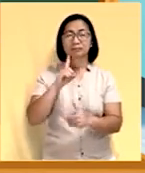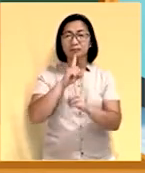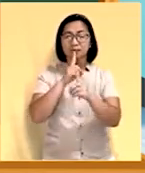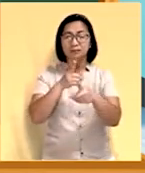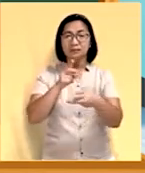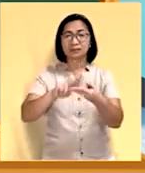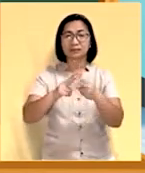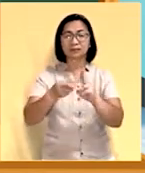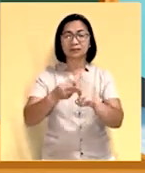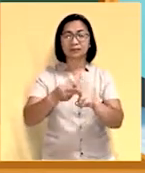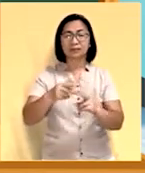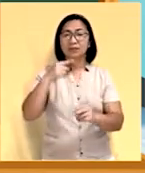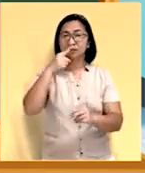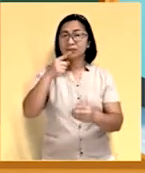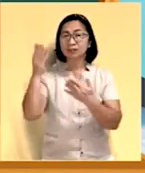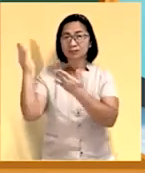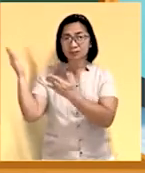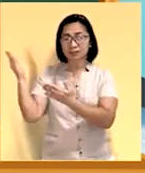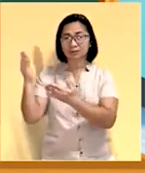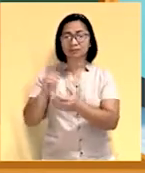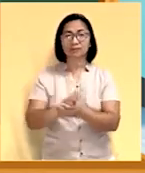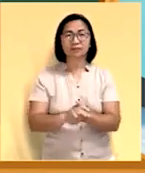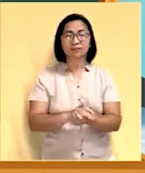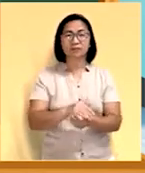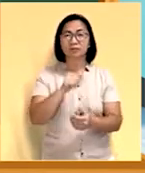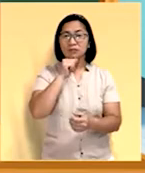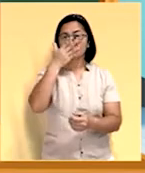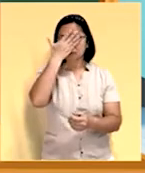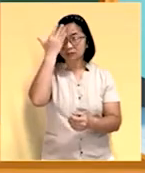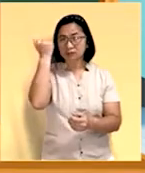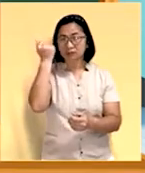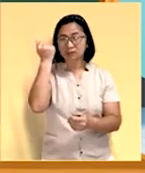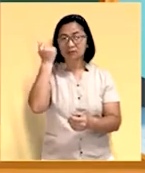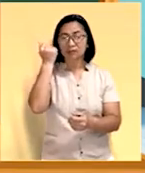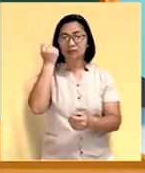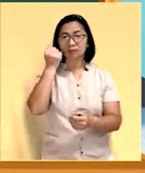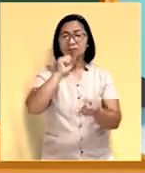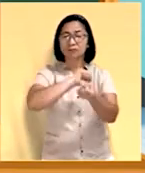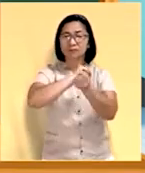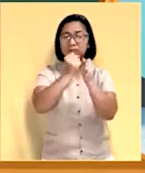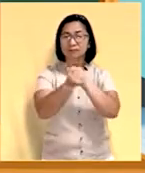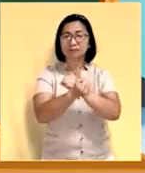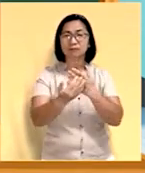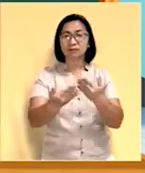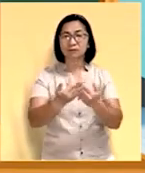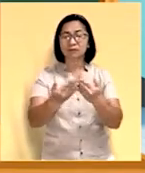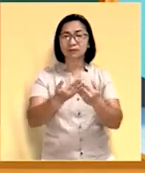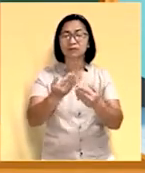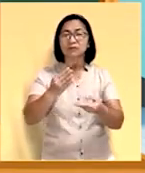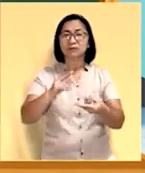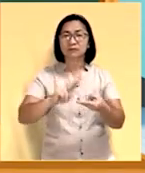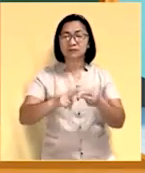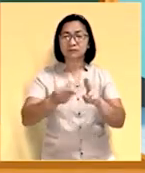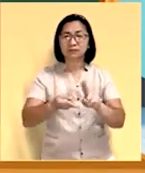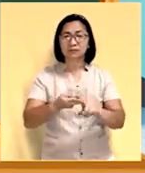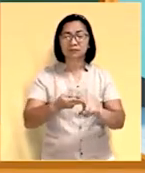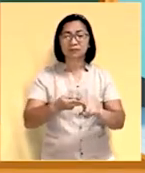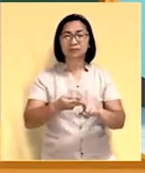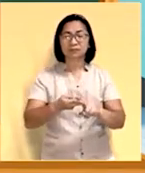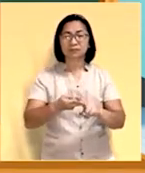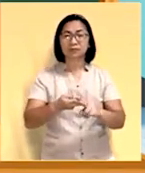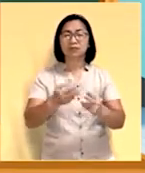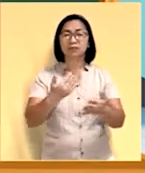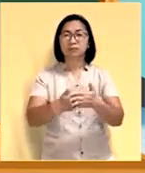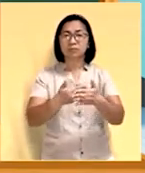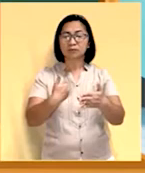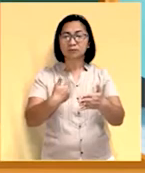I-estimate ang difference ng mga numbers na sasabihin ko. Huwag kakalimutan, i-round off muna ang